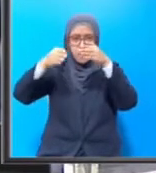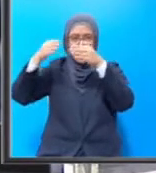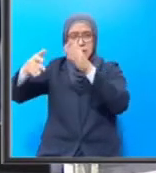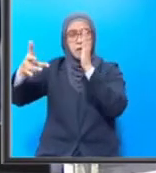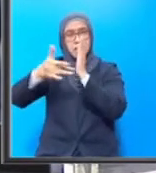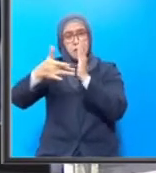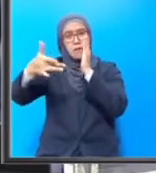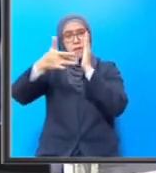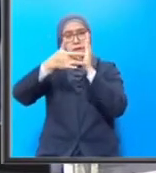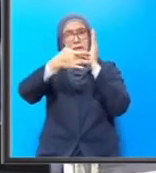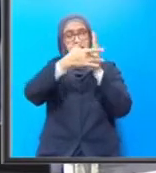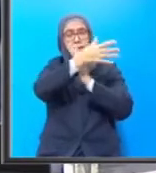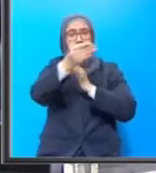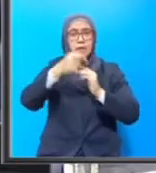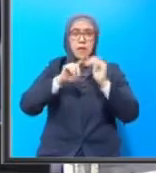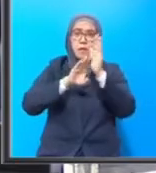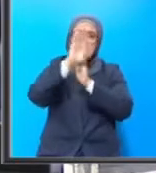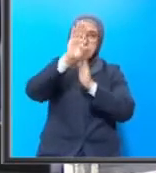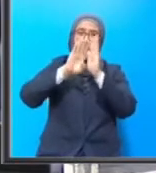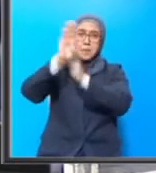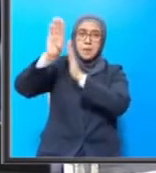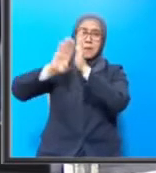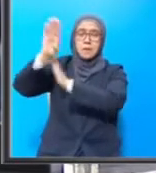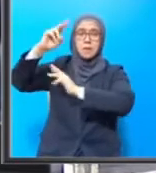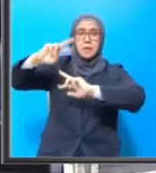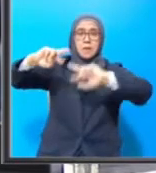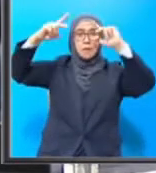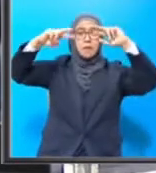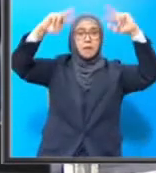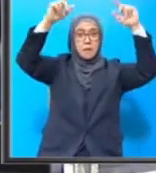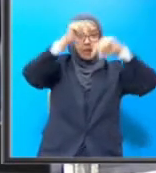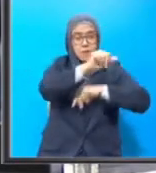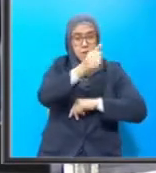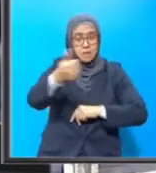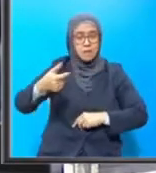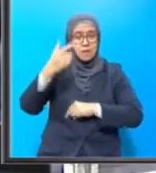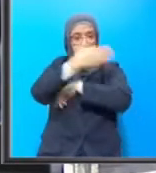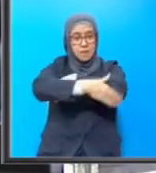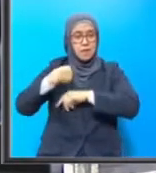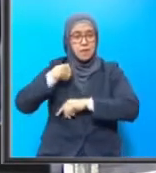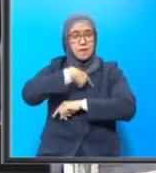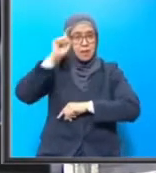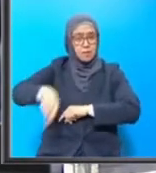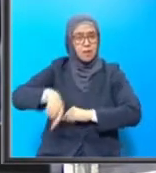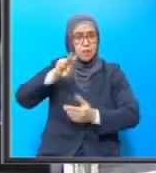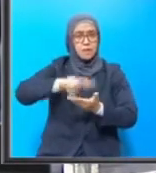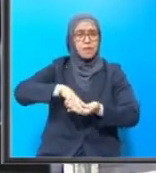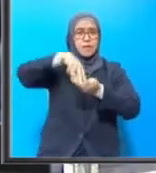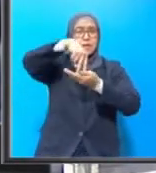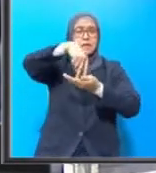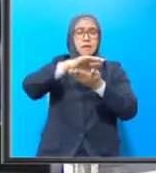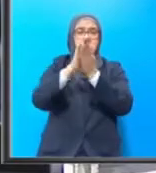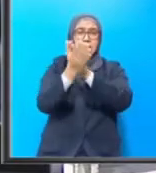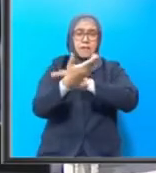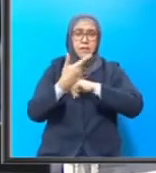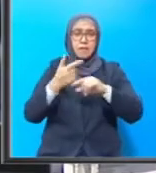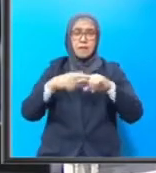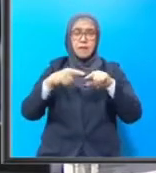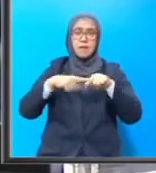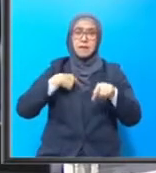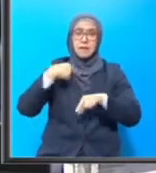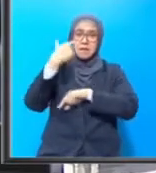teknologi dan pembangunan pembangunan yang lain negara kita perlu bangkit menjadi sebuah negara